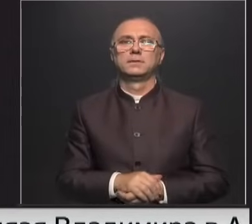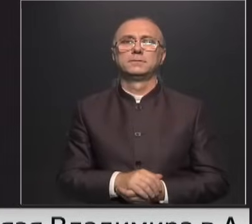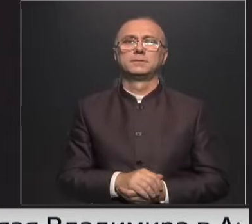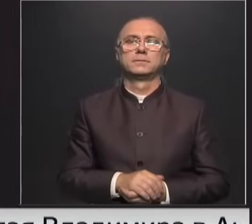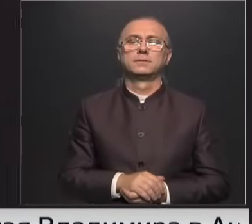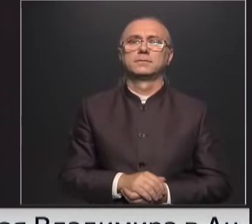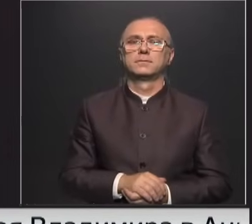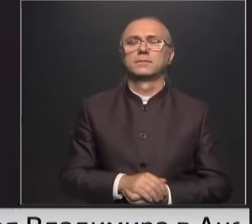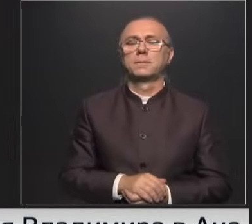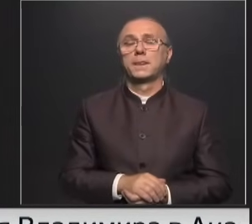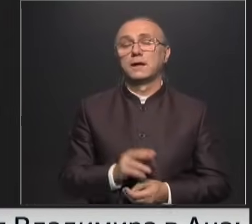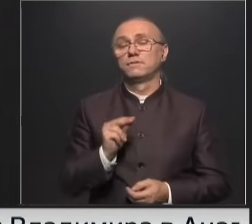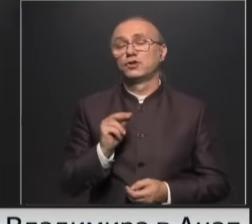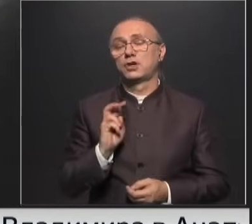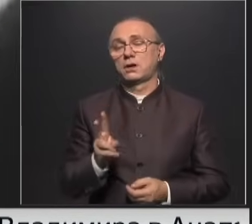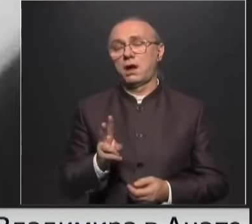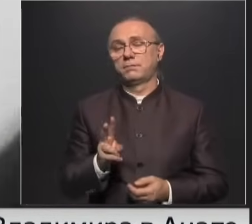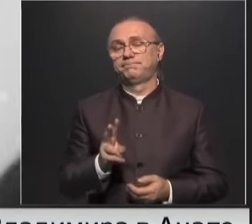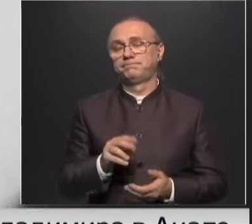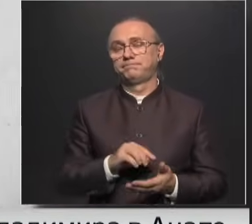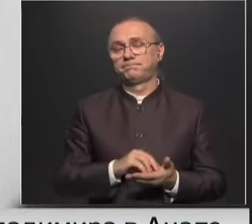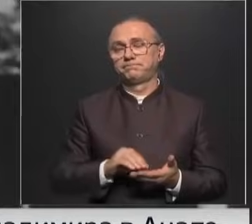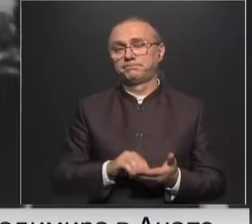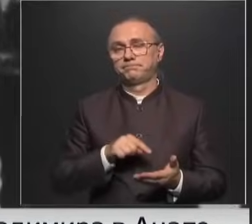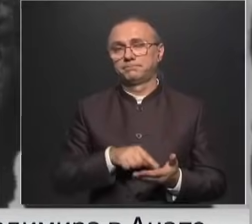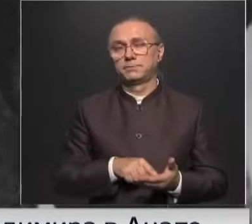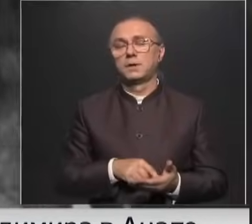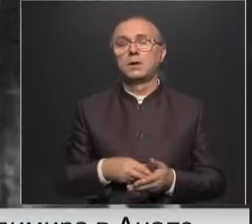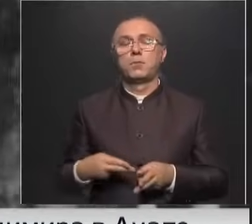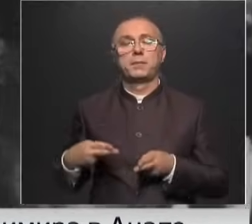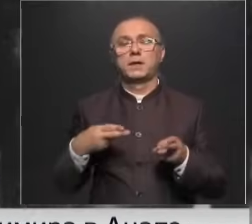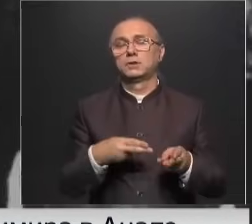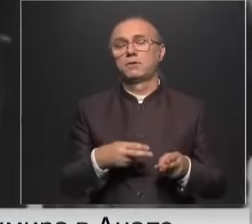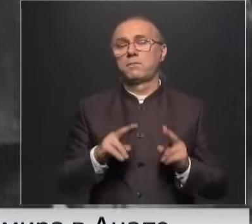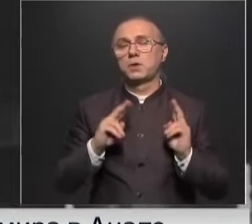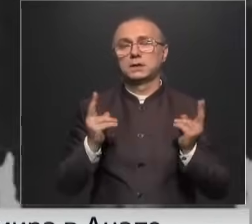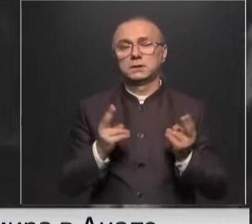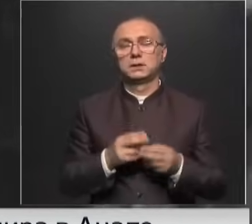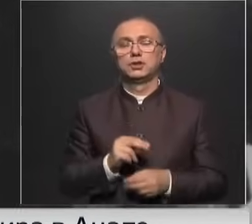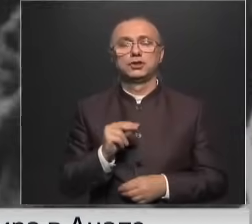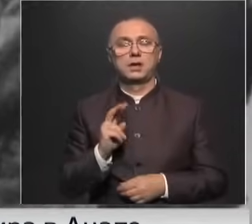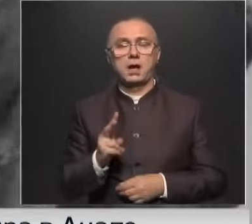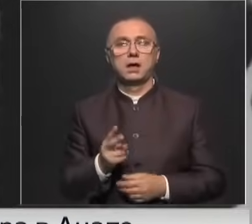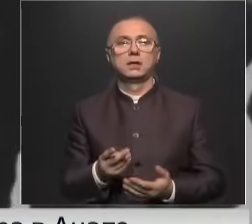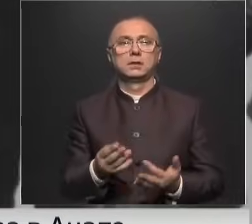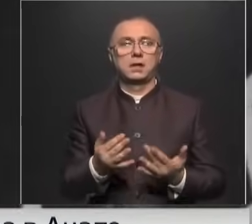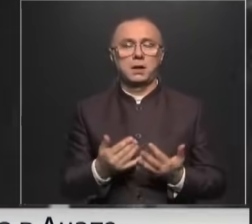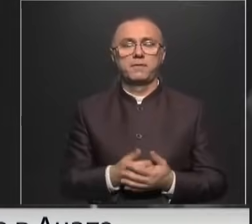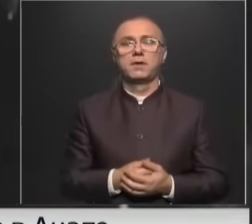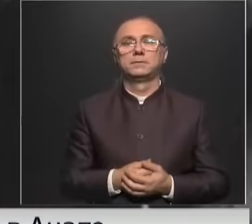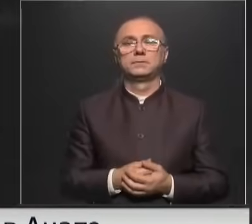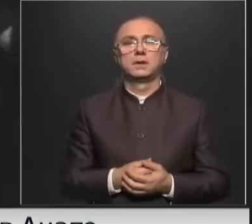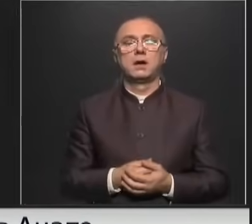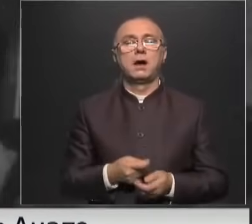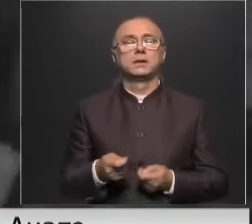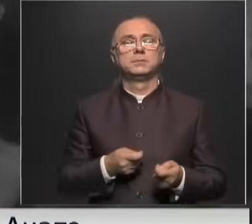из журнала ЧК. В нем говорится: по приезде в монастырь чрезвычайная комиссия требовала администрацию монастыря